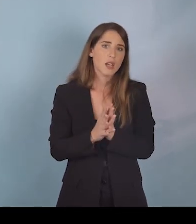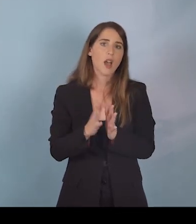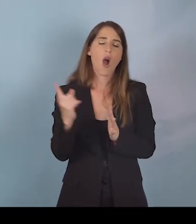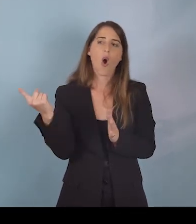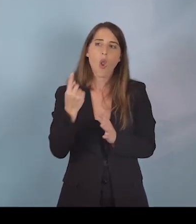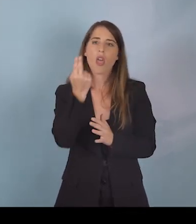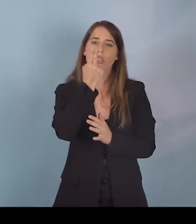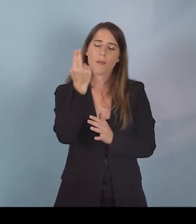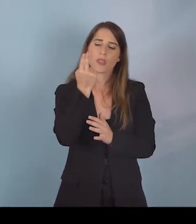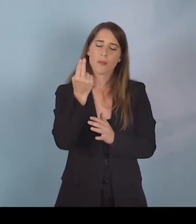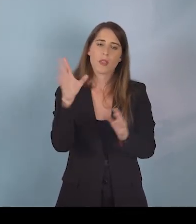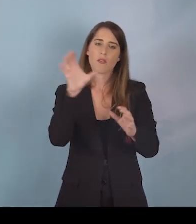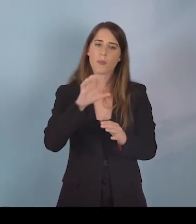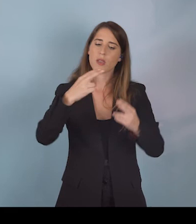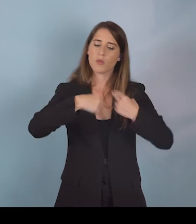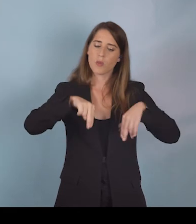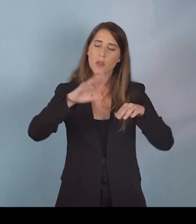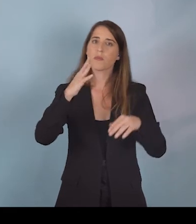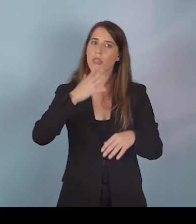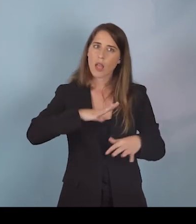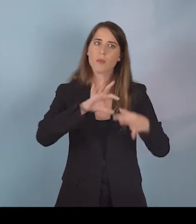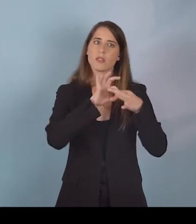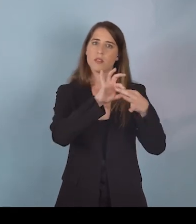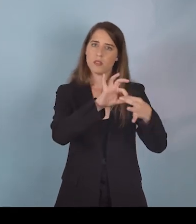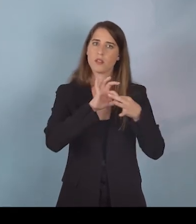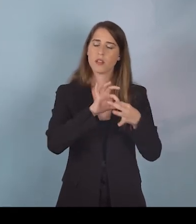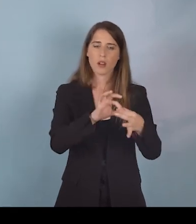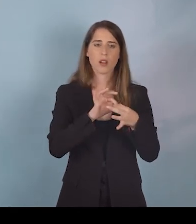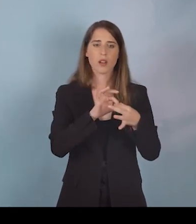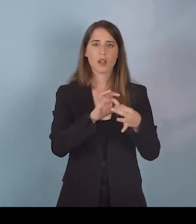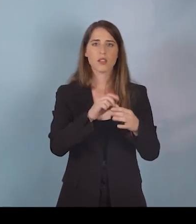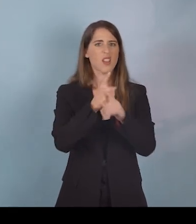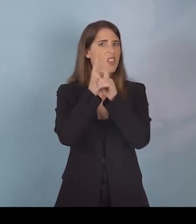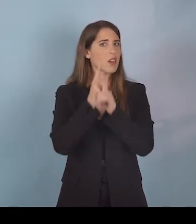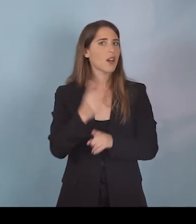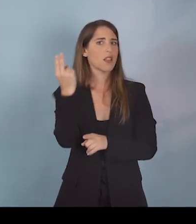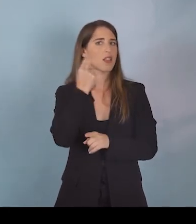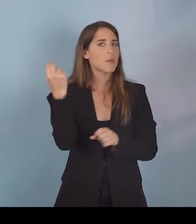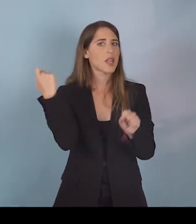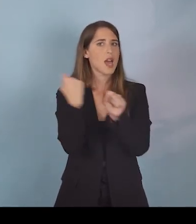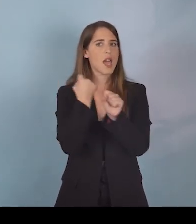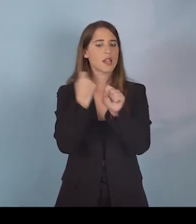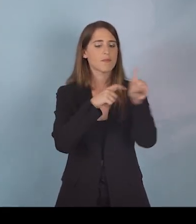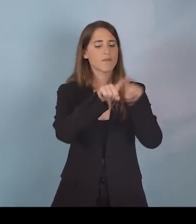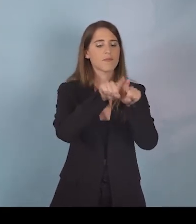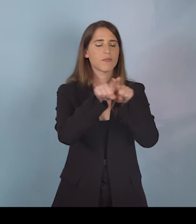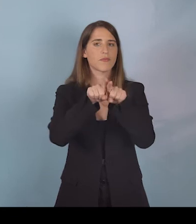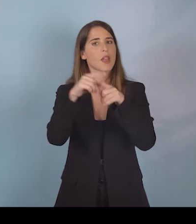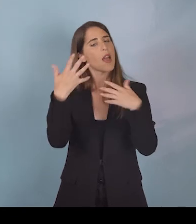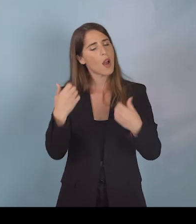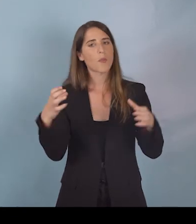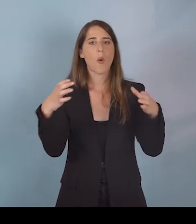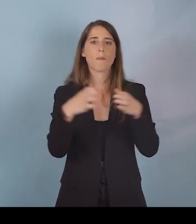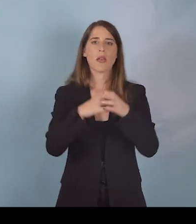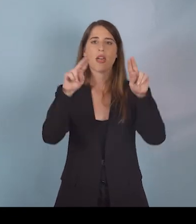ευρύτερα, και πάνω μετά συμπληρώνεις, όλα αυτά τα θέματα και με την Ευρωπαϊκή Επιτροπή θέλουμε να συνεργαστούμε, ειδικά για το κομμάτι